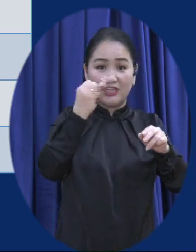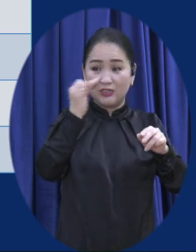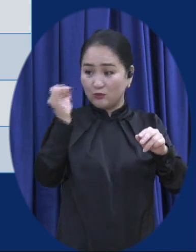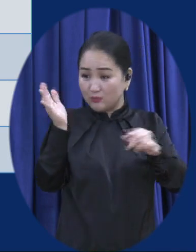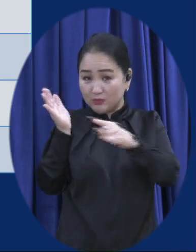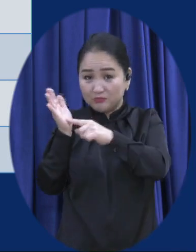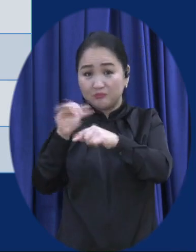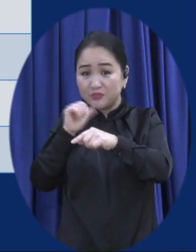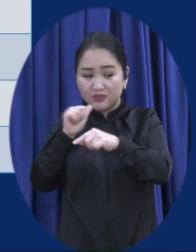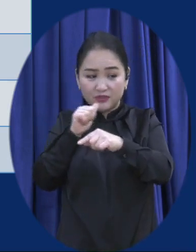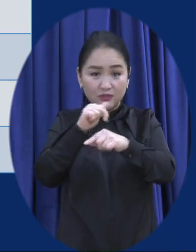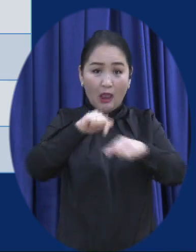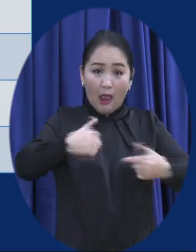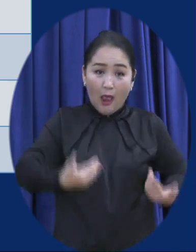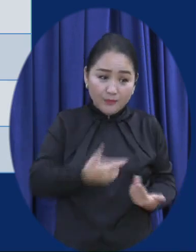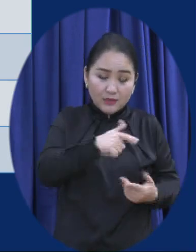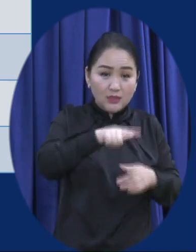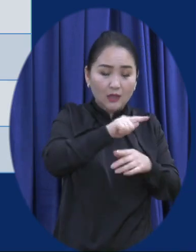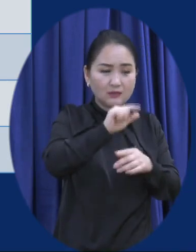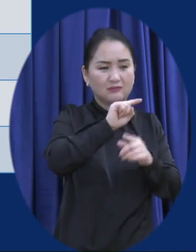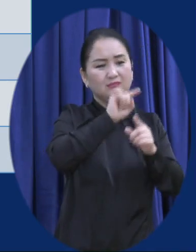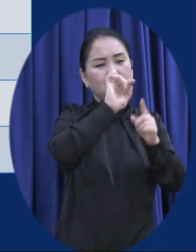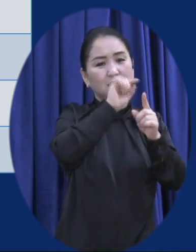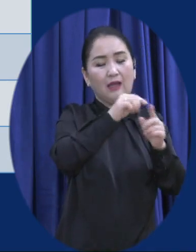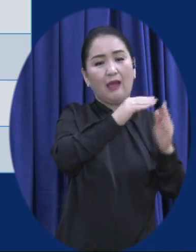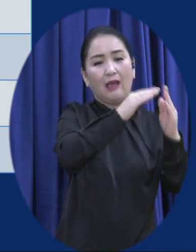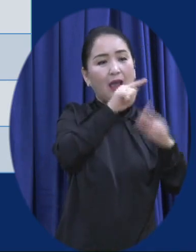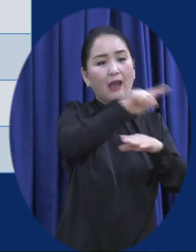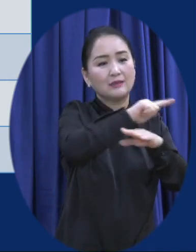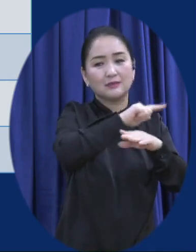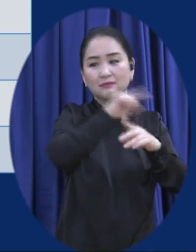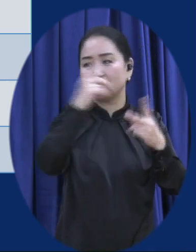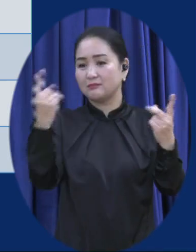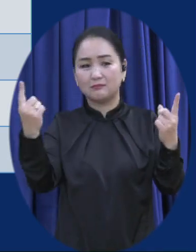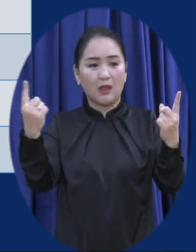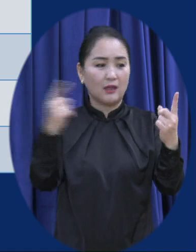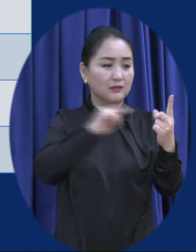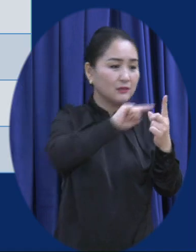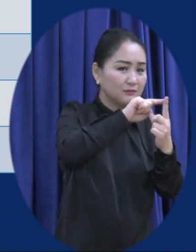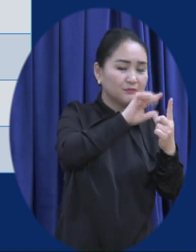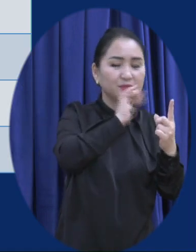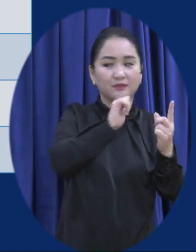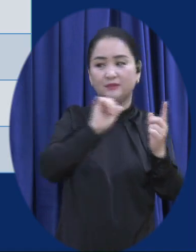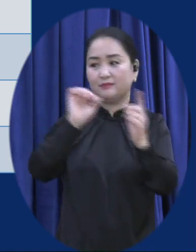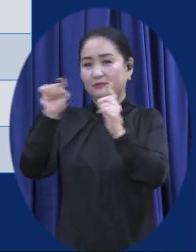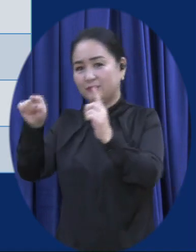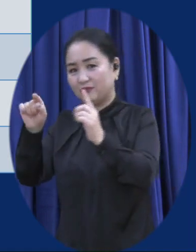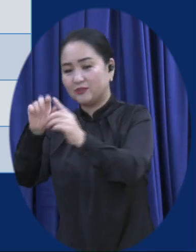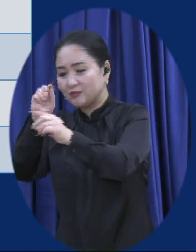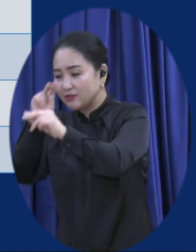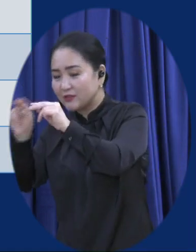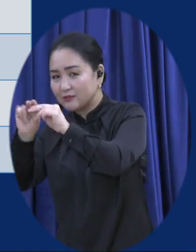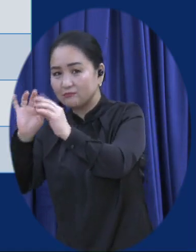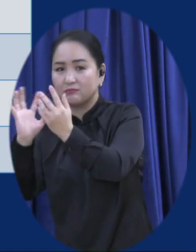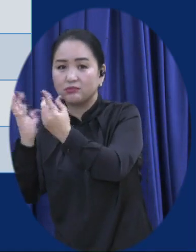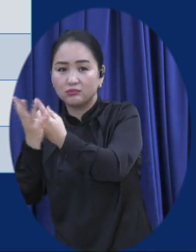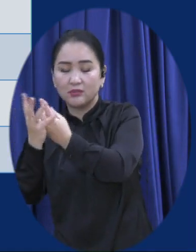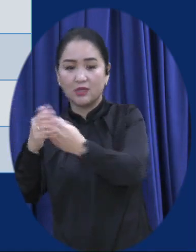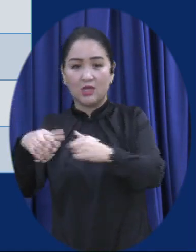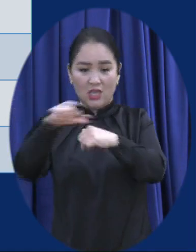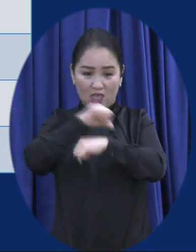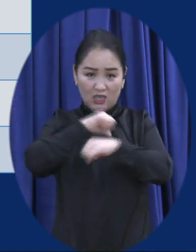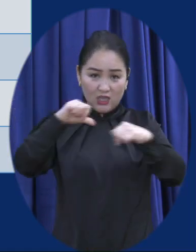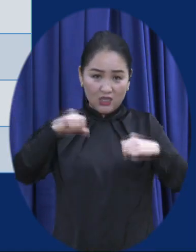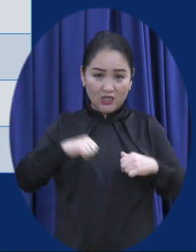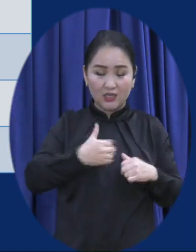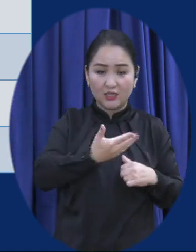зэрэг ийм асуудлууд одоо их гарч байгаа. Тэгэхээр ер нь манай иргэд бол паспортын болон бичиг баримт бүртгэлийн одоо маш их зөрчилтэй